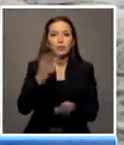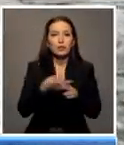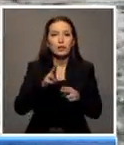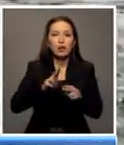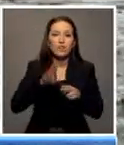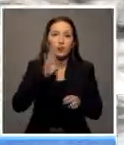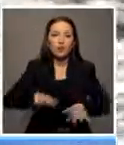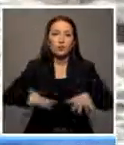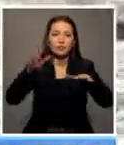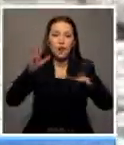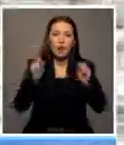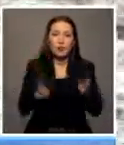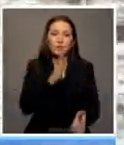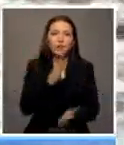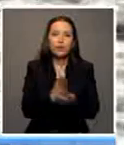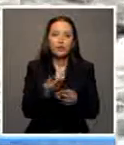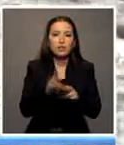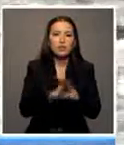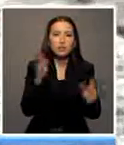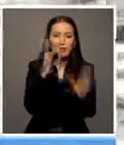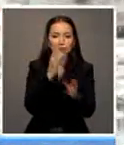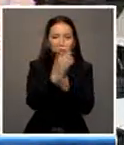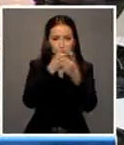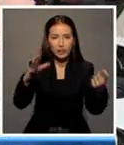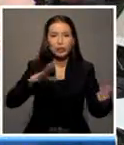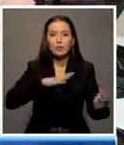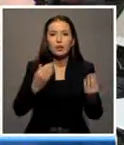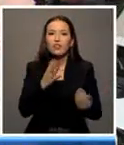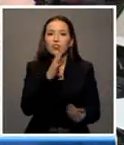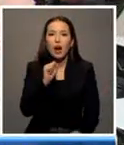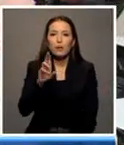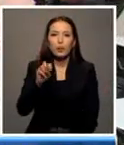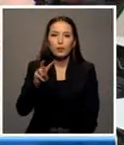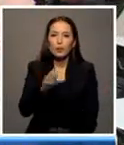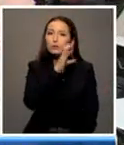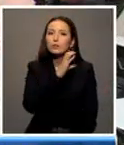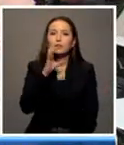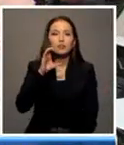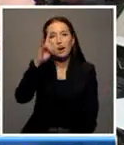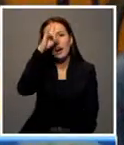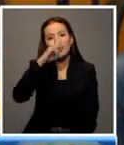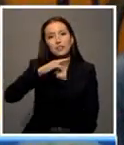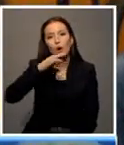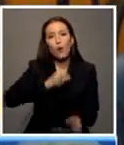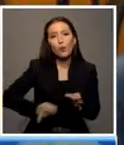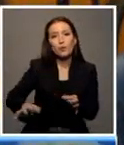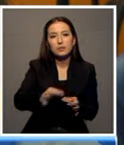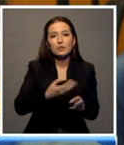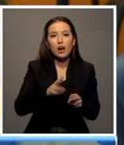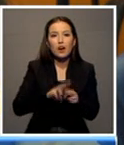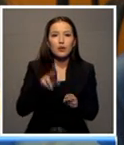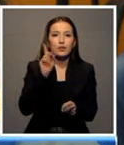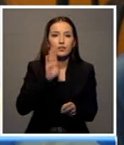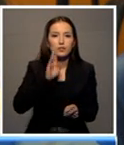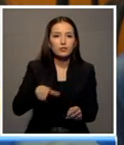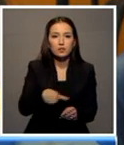басу қаупі бар. Бұл туралы бүгін Қазгидромет мамандары мәлімдеді. Қазірдің өзінде Ақмола және солтүстік Қазақстан облыстарындағы өзен көлдердің суы қалыпты